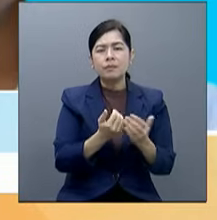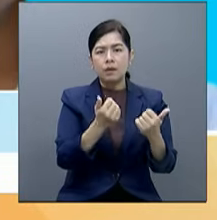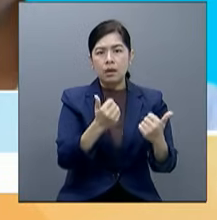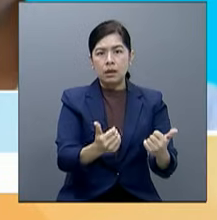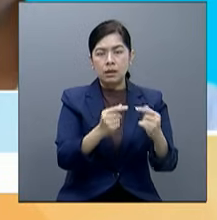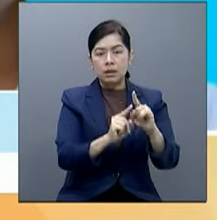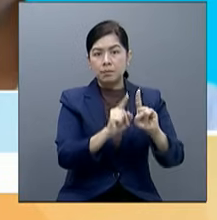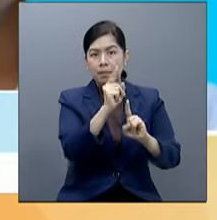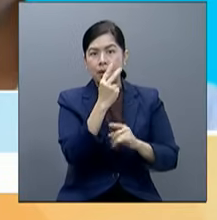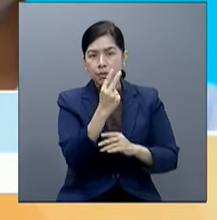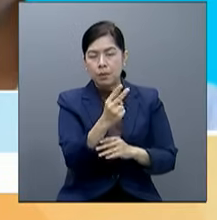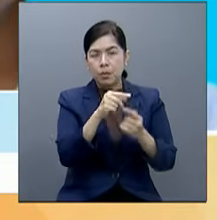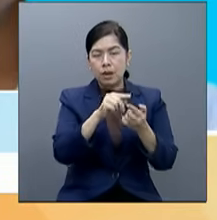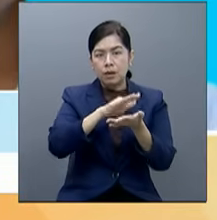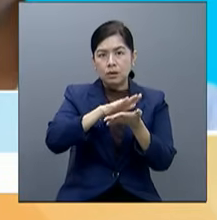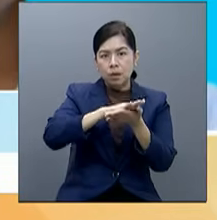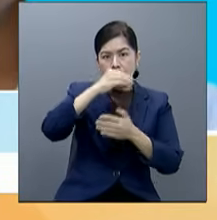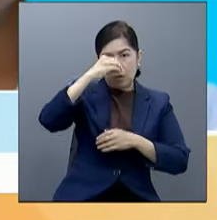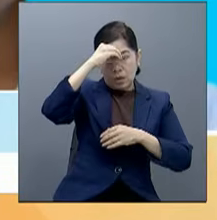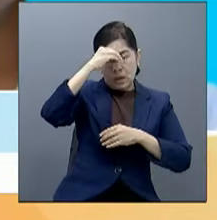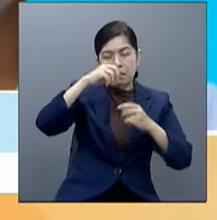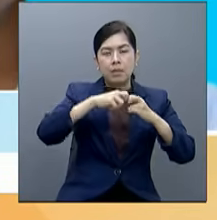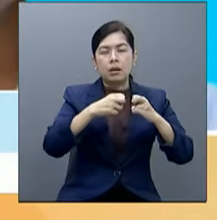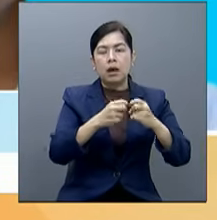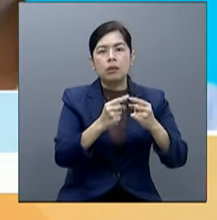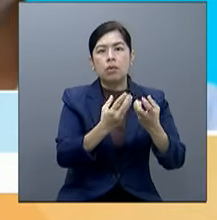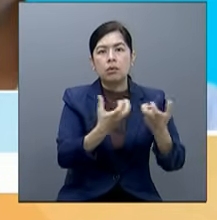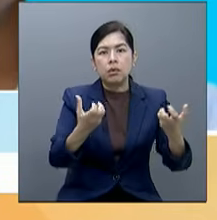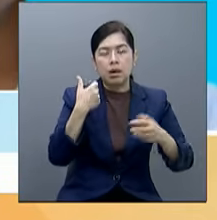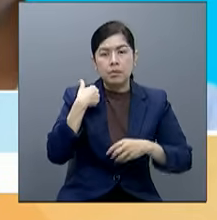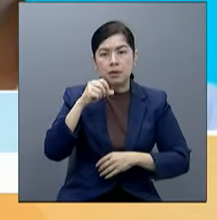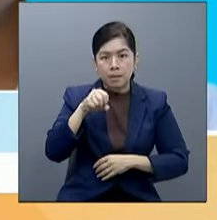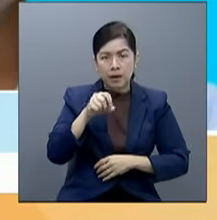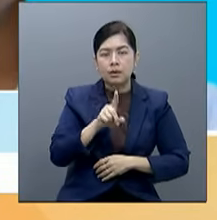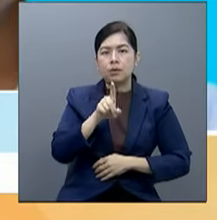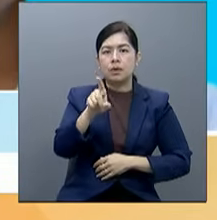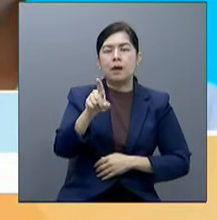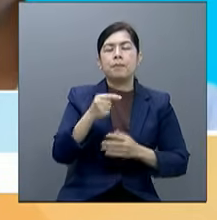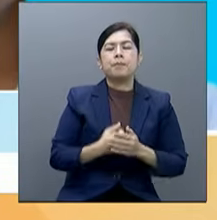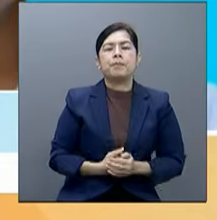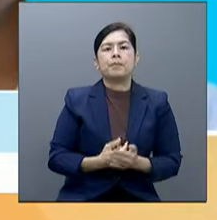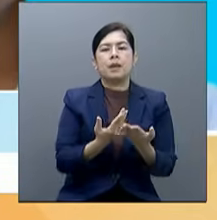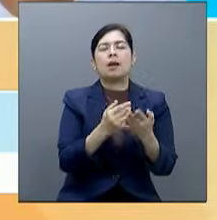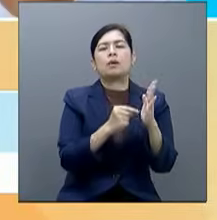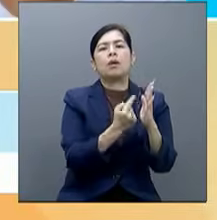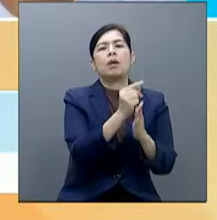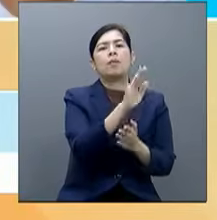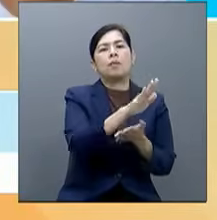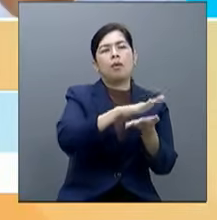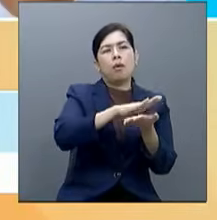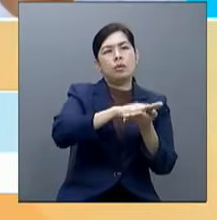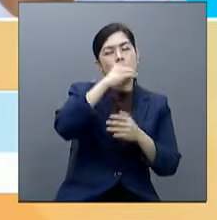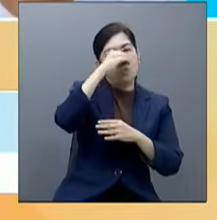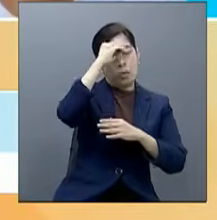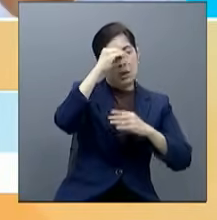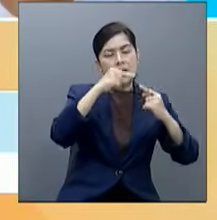ายเยอะมากๆเลยในส่วนอื่นๆเป็นอย่างไรบ้างค่ะ คือดับแรกนี่คือในโรงเรียนเสียหาย